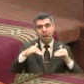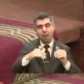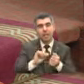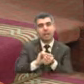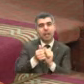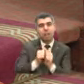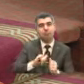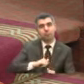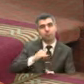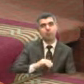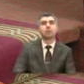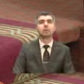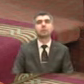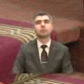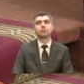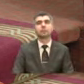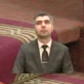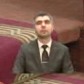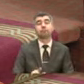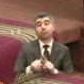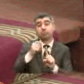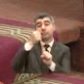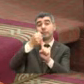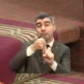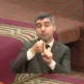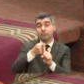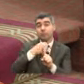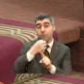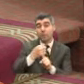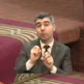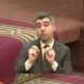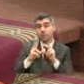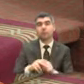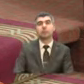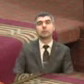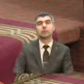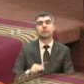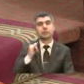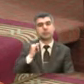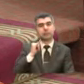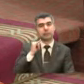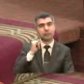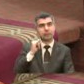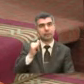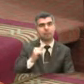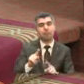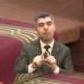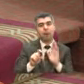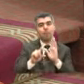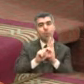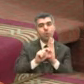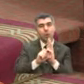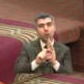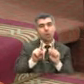والرياضة، وكاين واحد المجهود تبذل كبير جدا في هذا الموضوع بتكوين